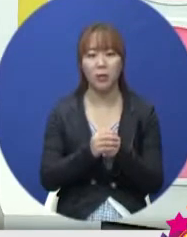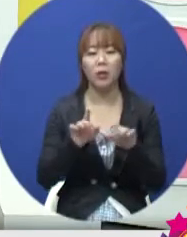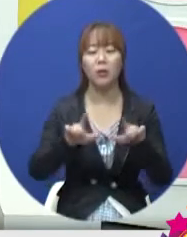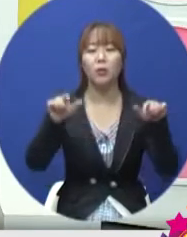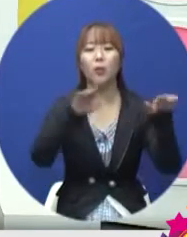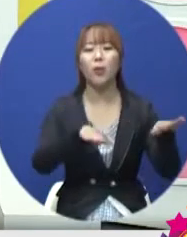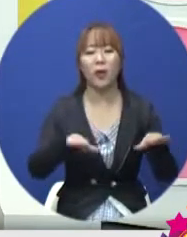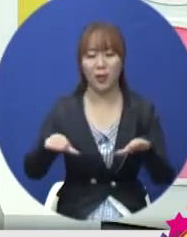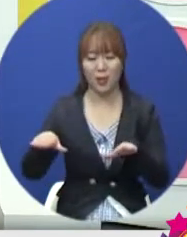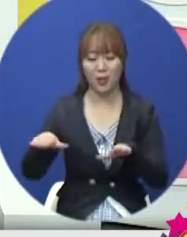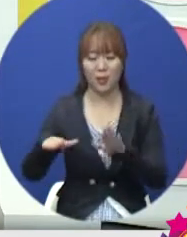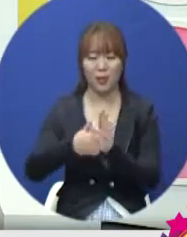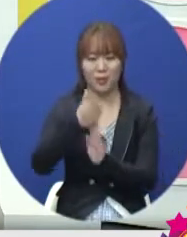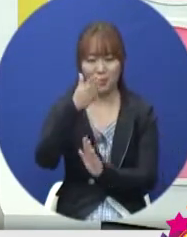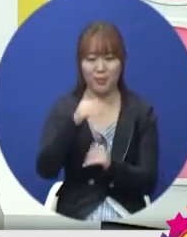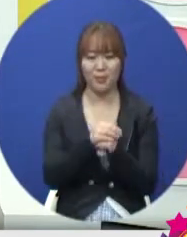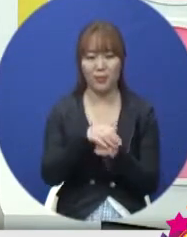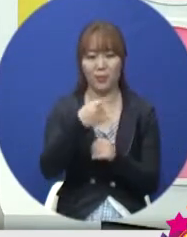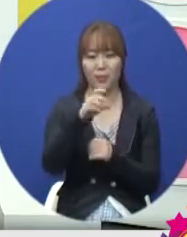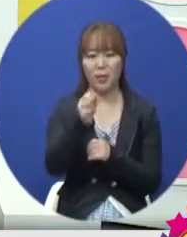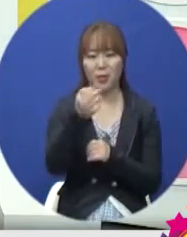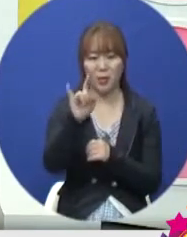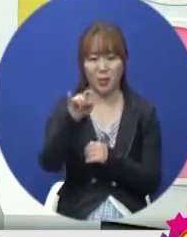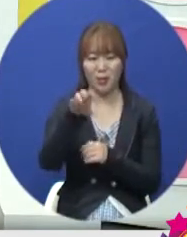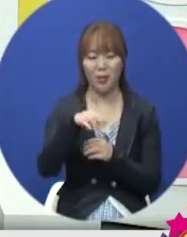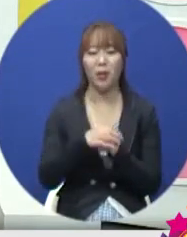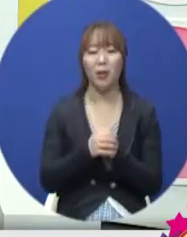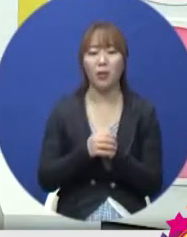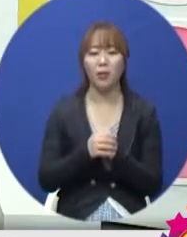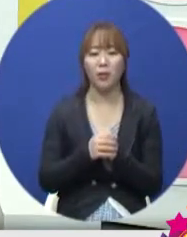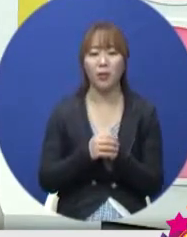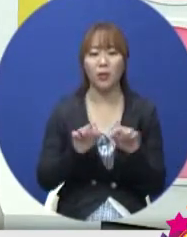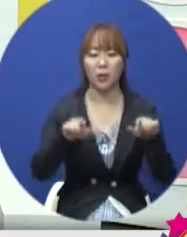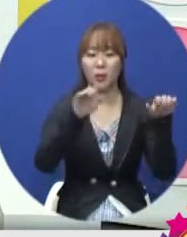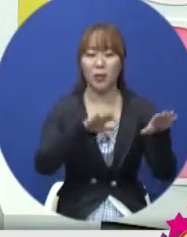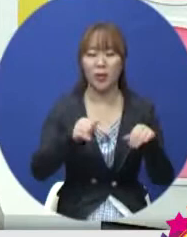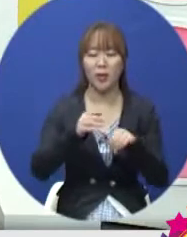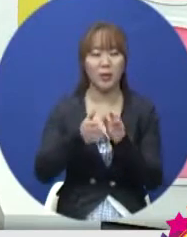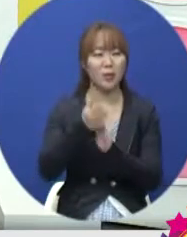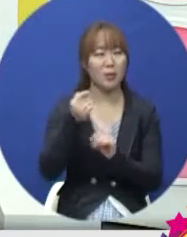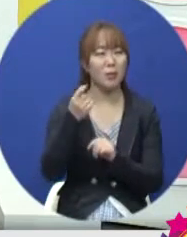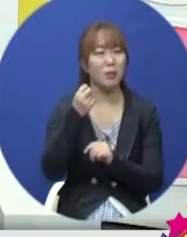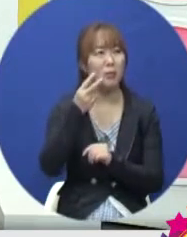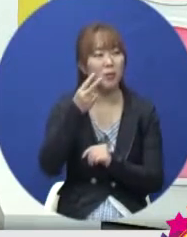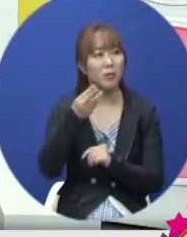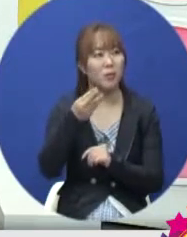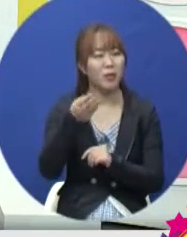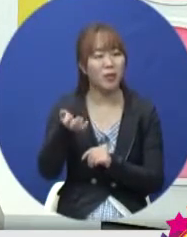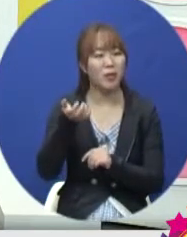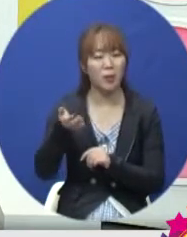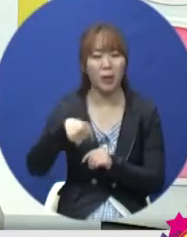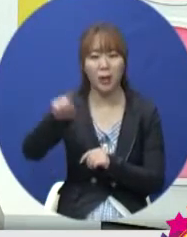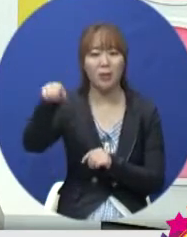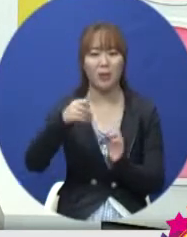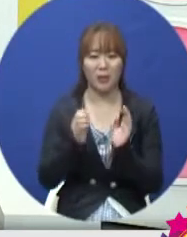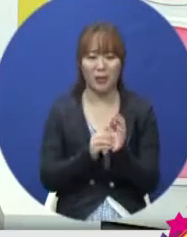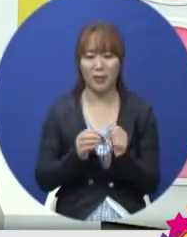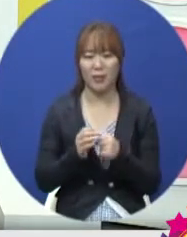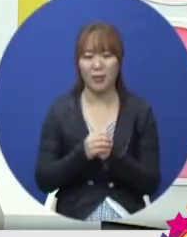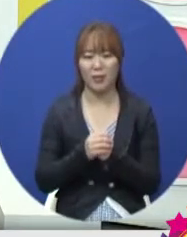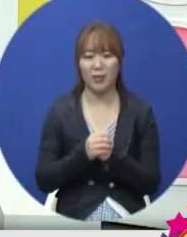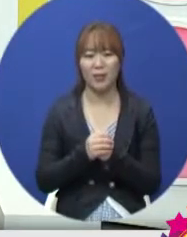우리도 바닷가래요. 동해시예요? 예예. 예. 아, 나 동해시 몇 달 전에 두세 달 전에 갔다 왔는데.